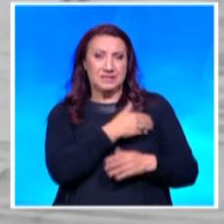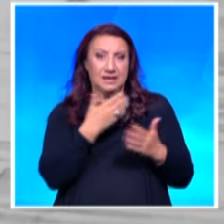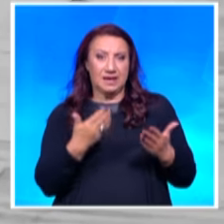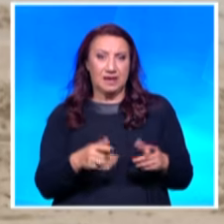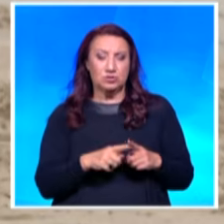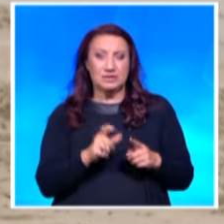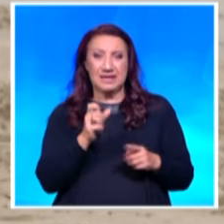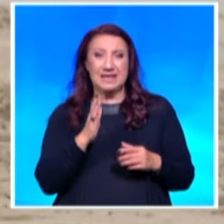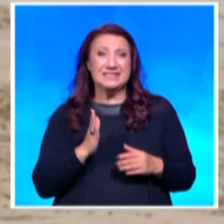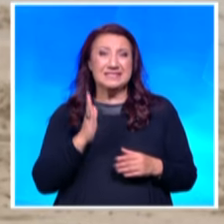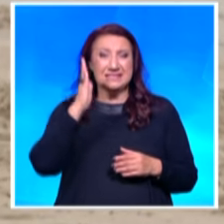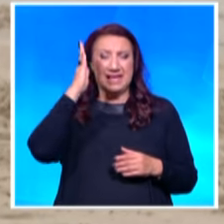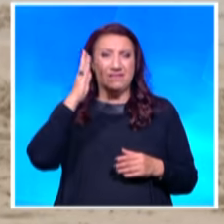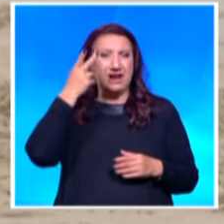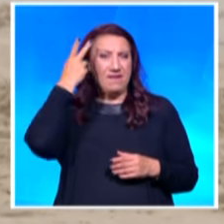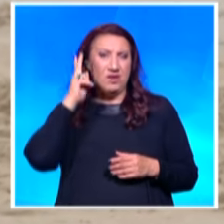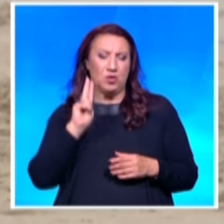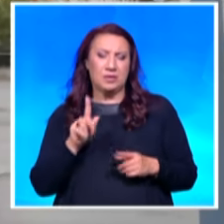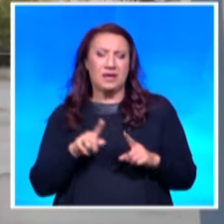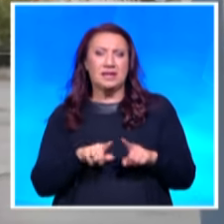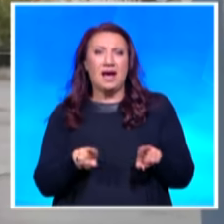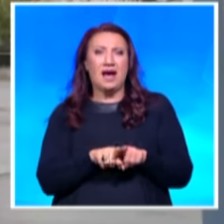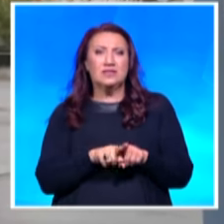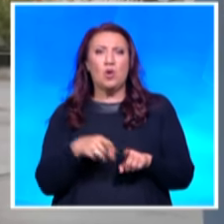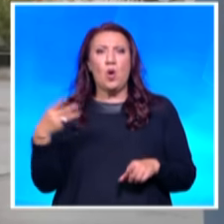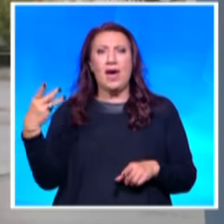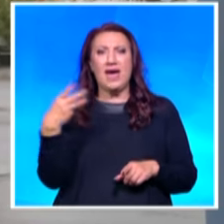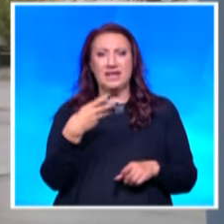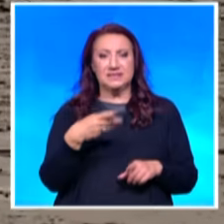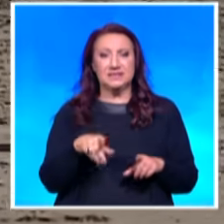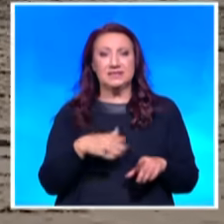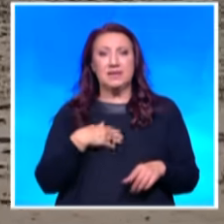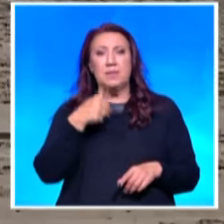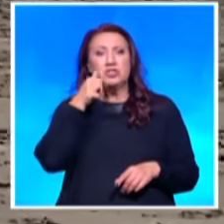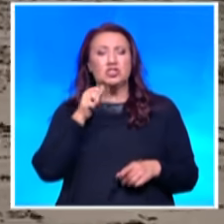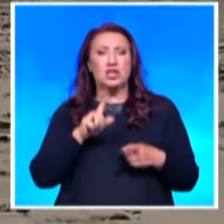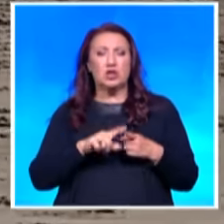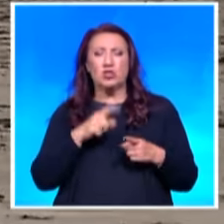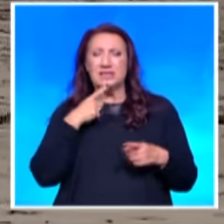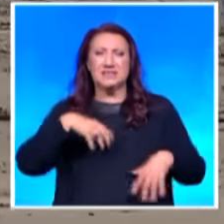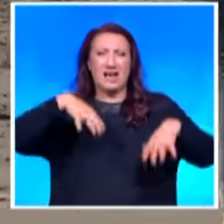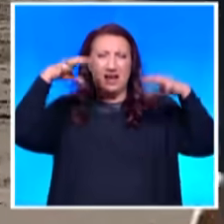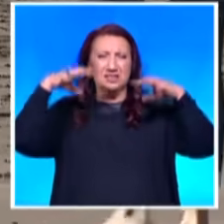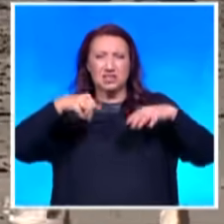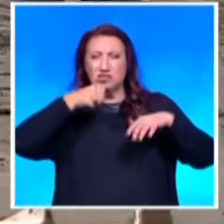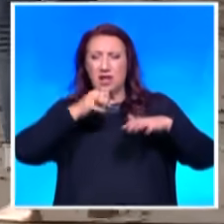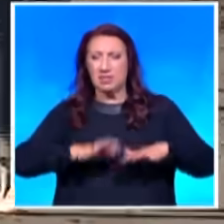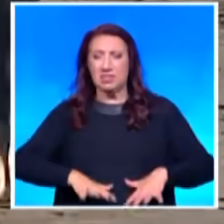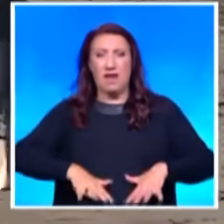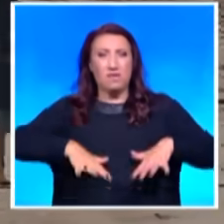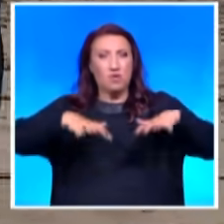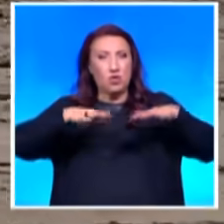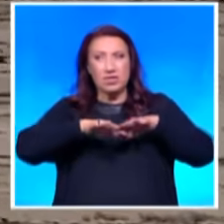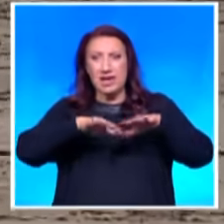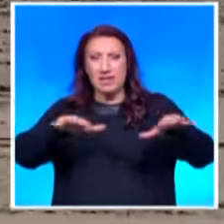На север, във Великобритания, градусите са есенни. Обявен е жълт код за порои и възможни наводнения. В Аржентина,